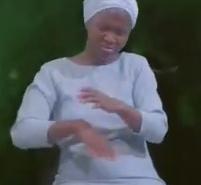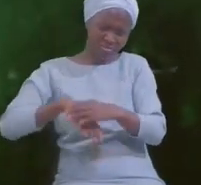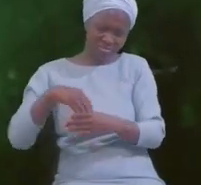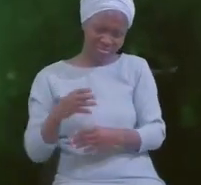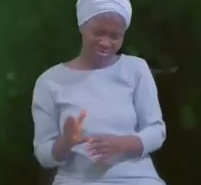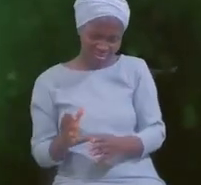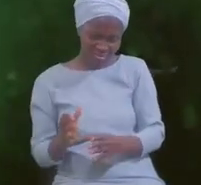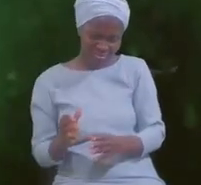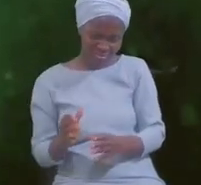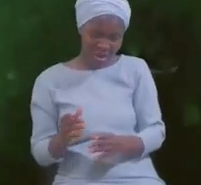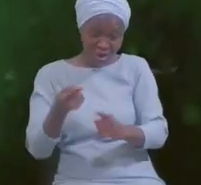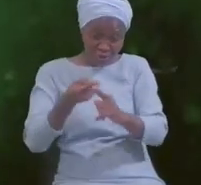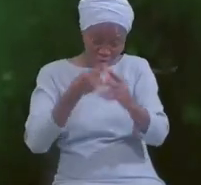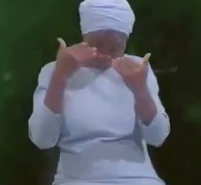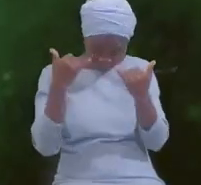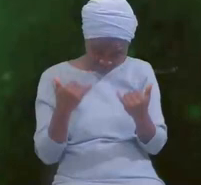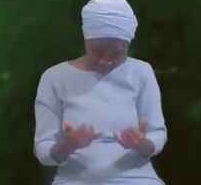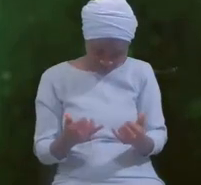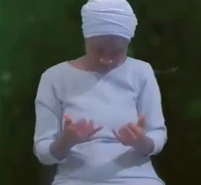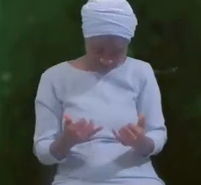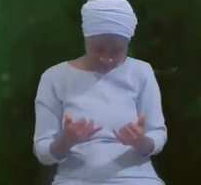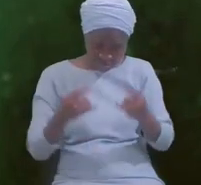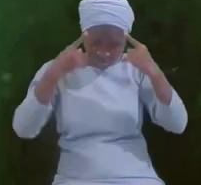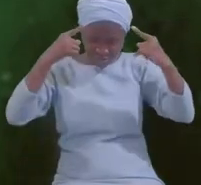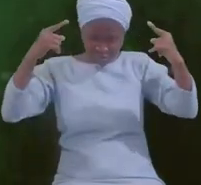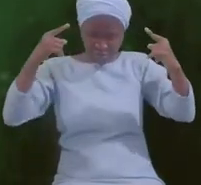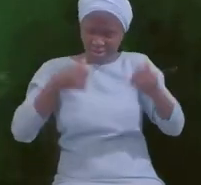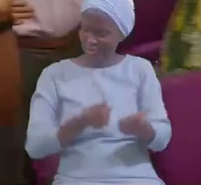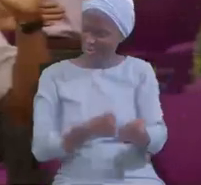Dès ce moment, le succès va vous accompagner.